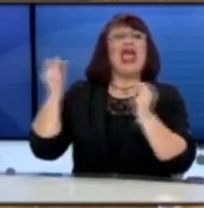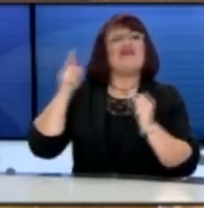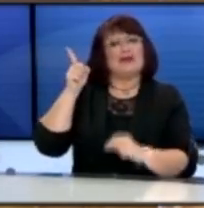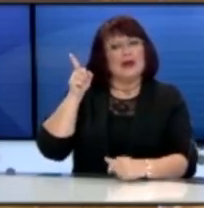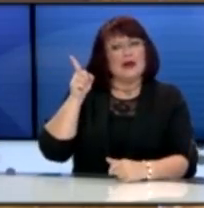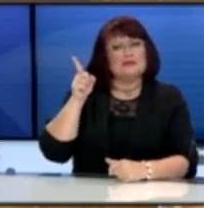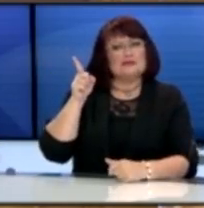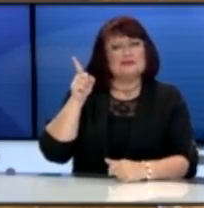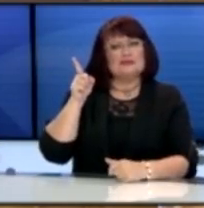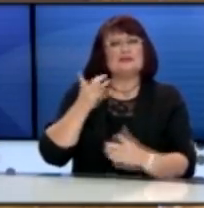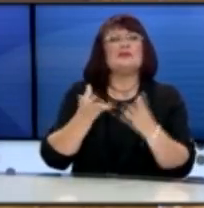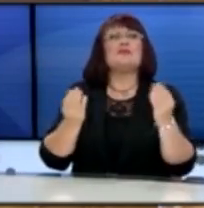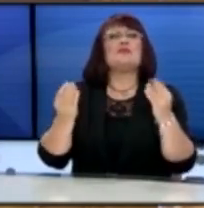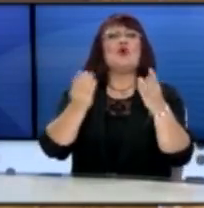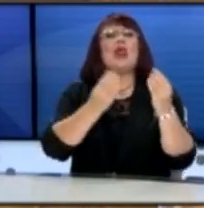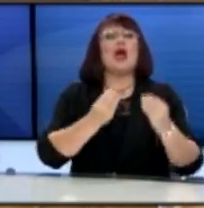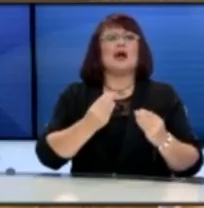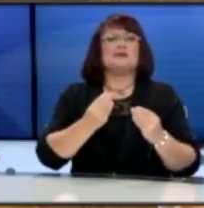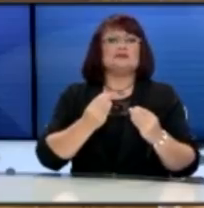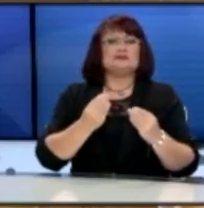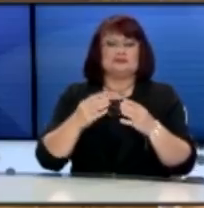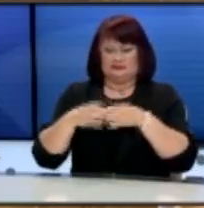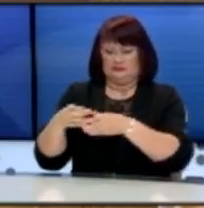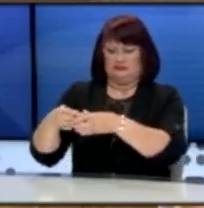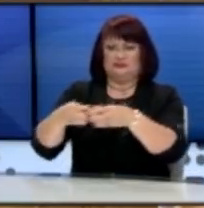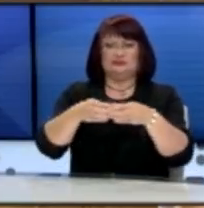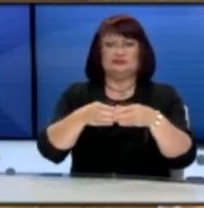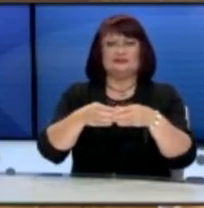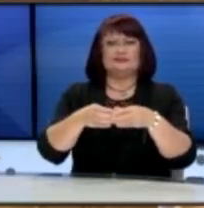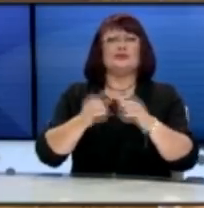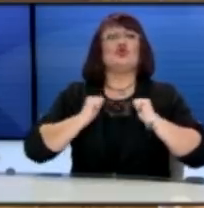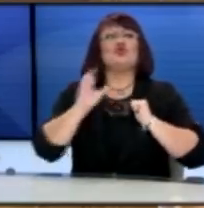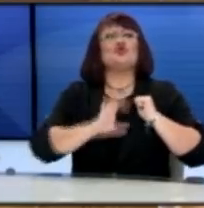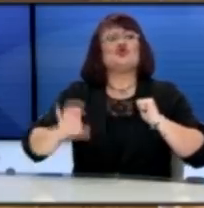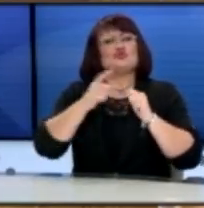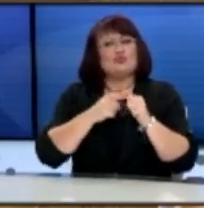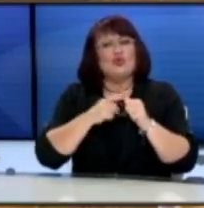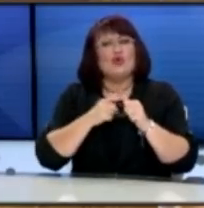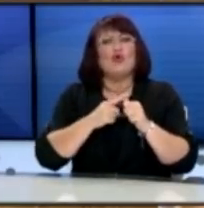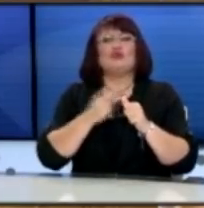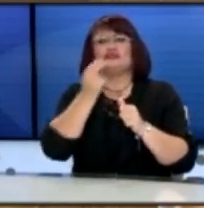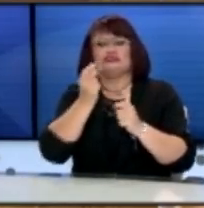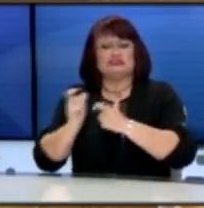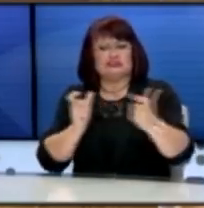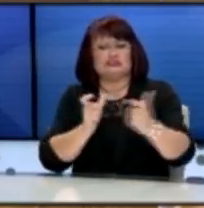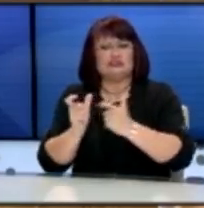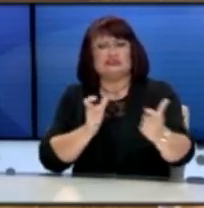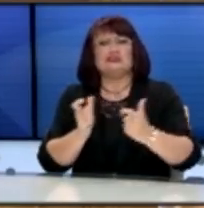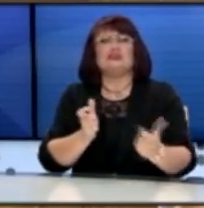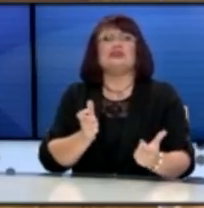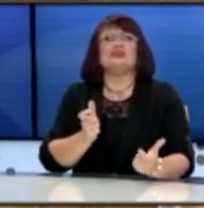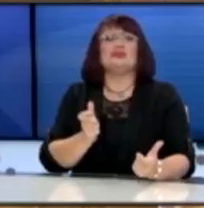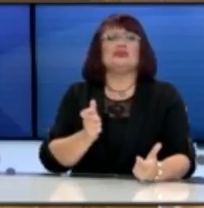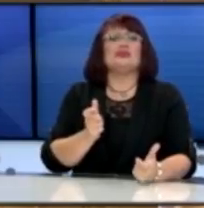περιοχές, υπάρχουν πολυπληθή τμήματα που δραστηριοποιούνται στον τουρισμό, τον επισιτισμό, καθώς οι